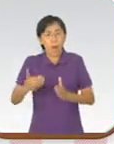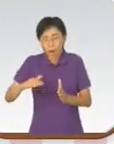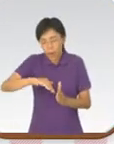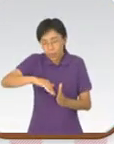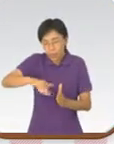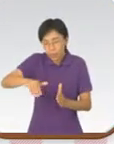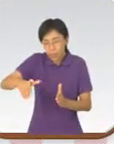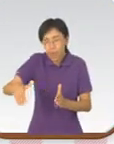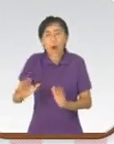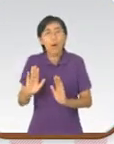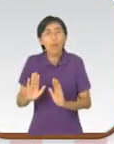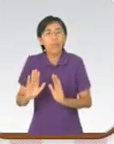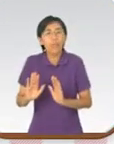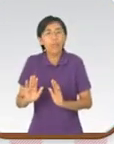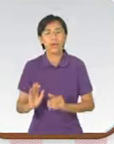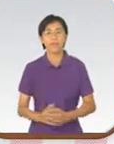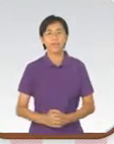ว่า ครับผม